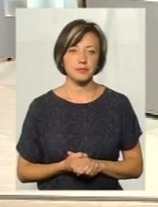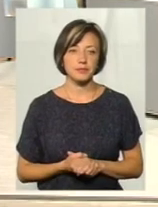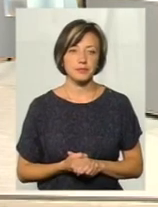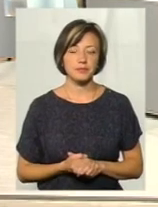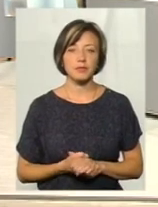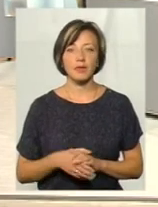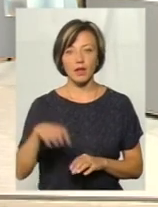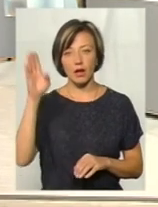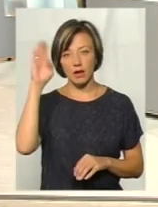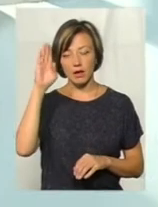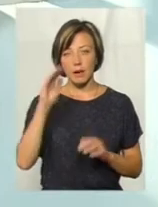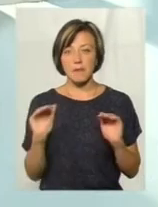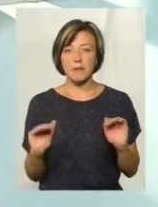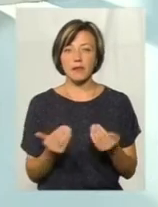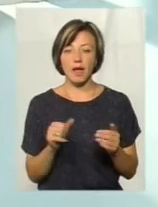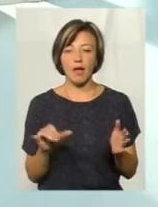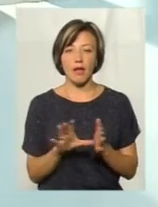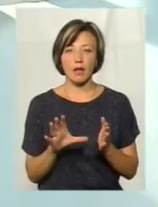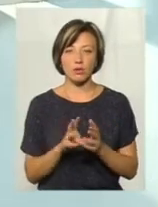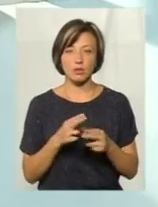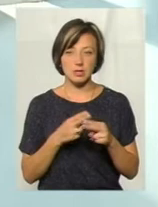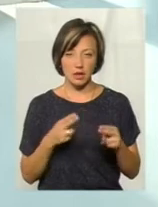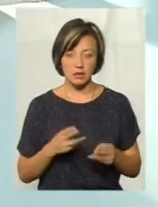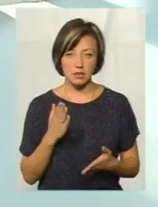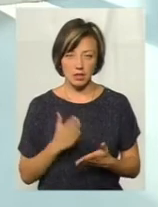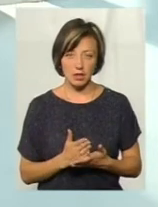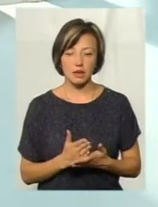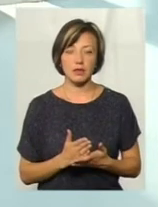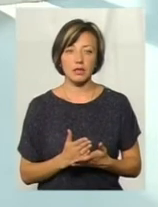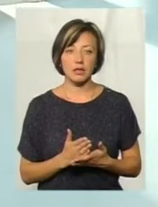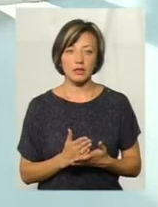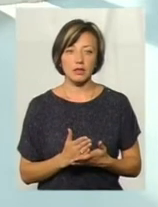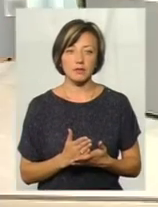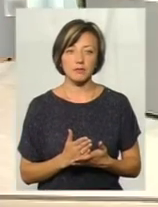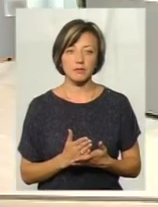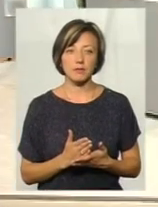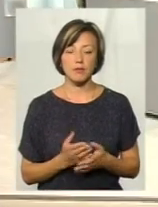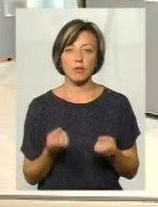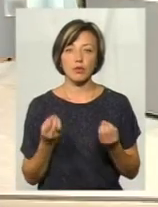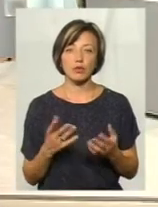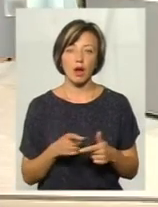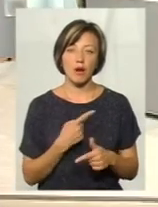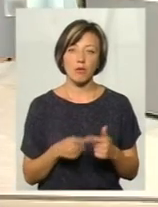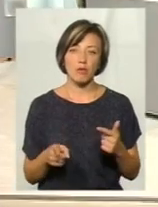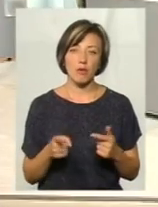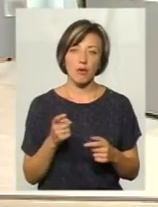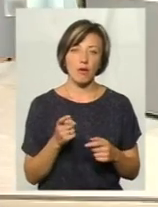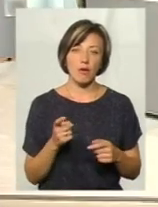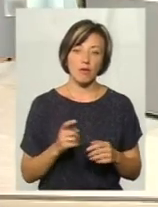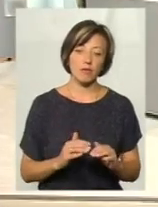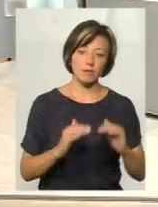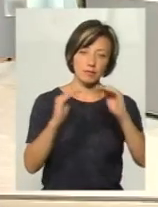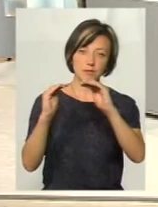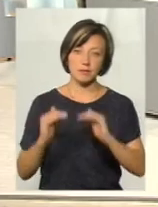гідроелектростанція. Гідроелектростанція. Там мікрогідроелектростанція стоїть. І вона регулює воду. Ну, вони просто або виробляють воду, угу, або наповнюють.